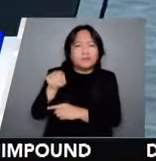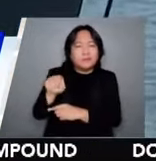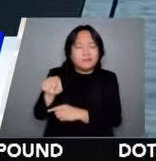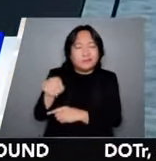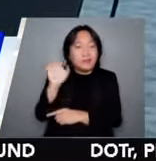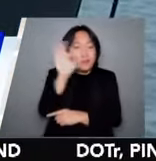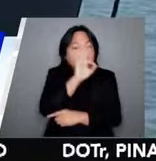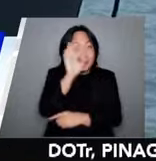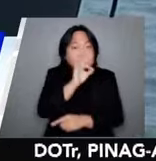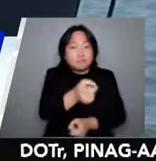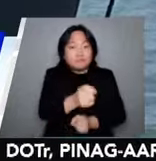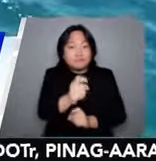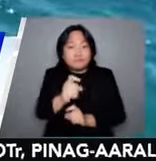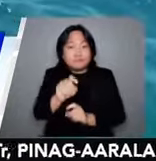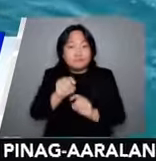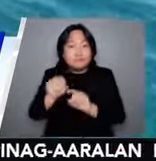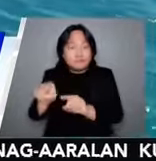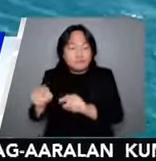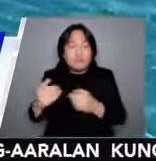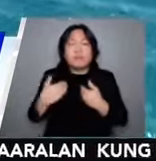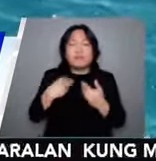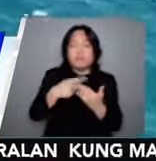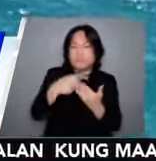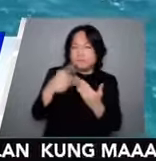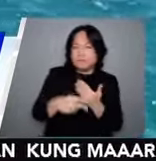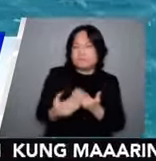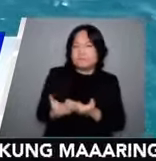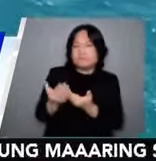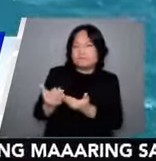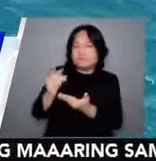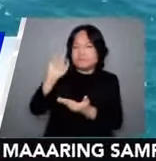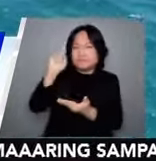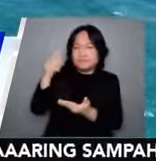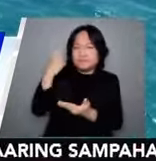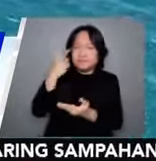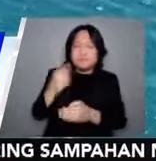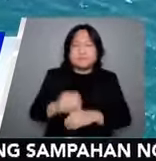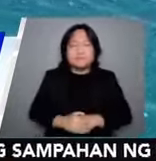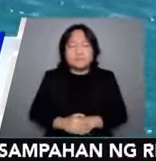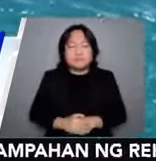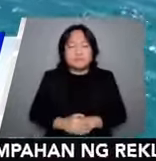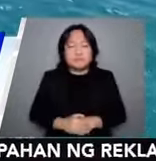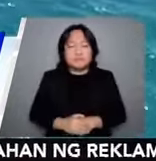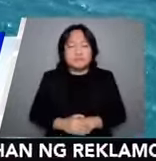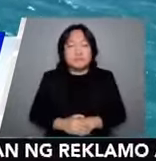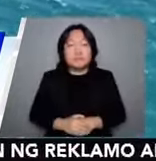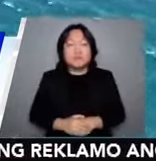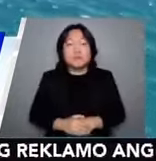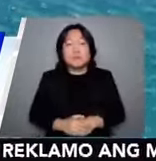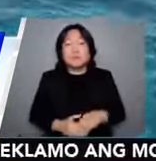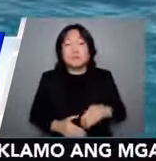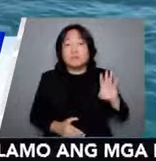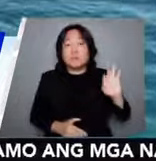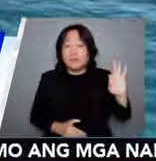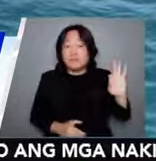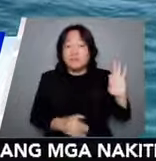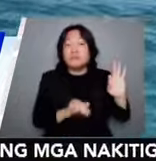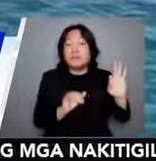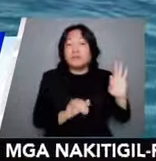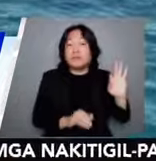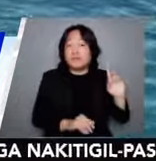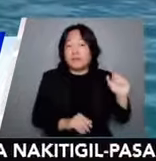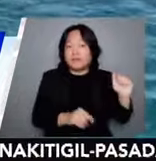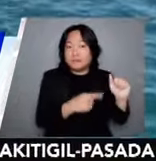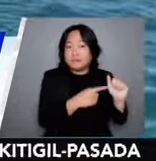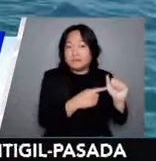layag WPS ng Department of Agriculture at Bureau of Fisheries and Aquatic Resources. Sa ilalim ng programa, ipinamigay ang